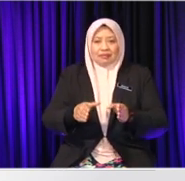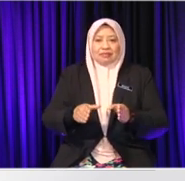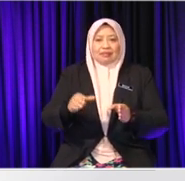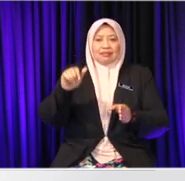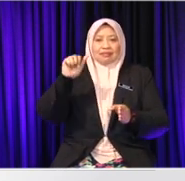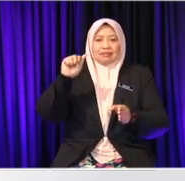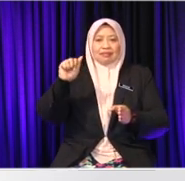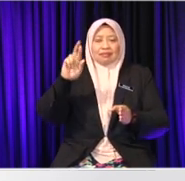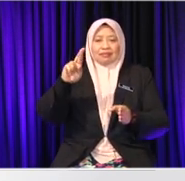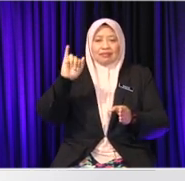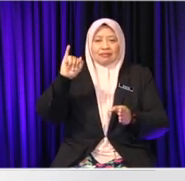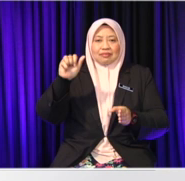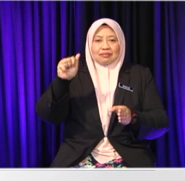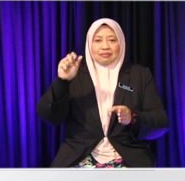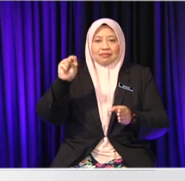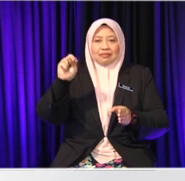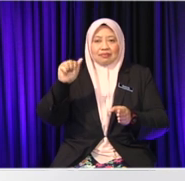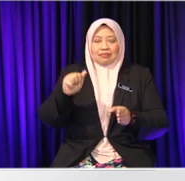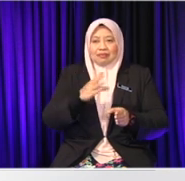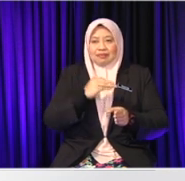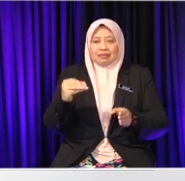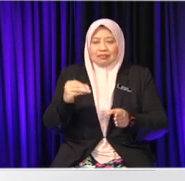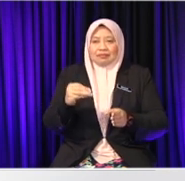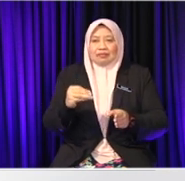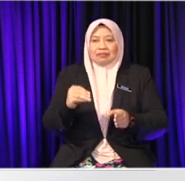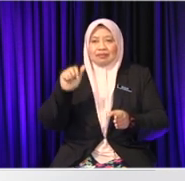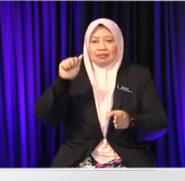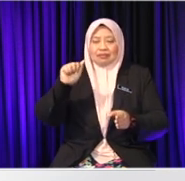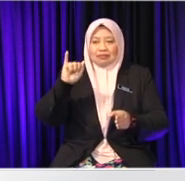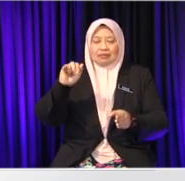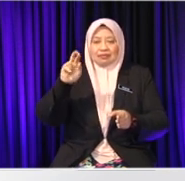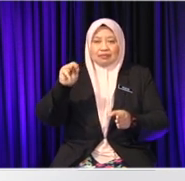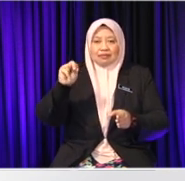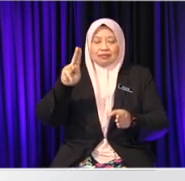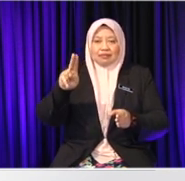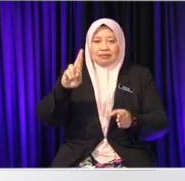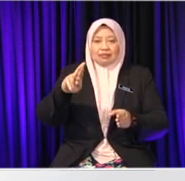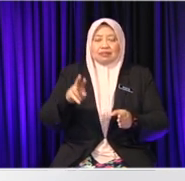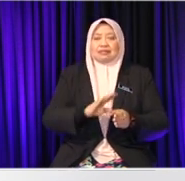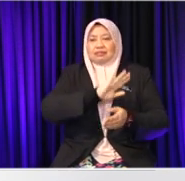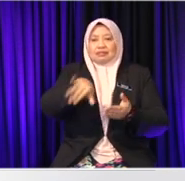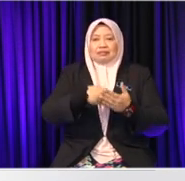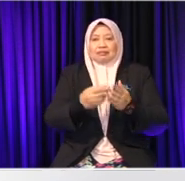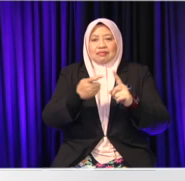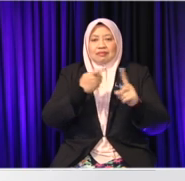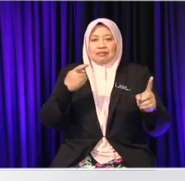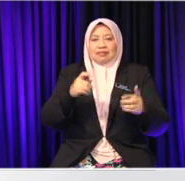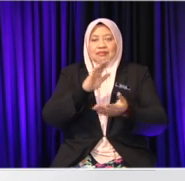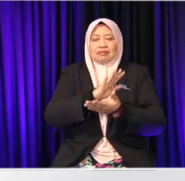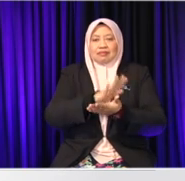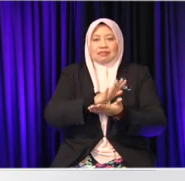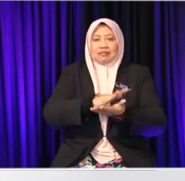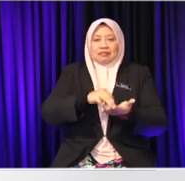alzendra dan juga seorang lagi adalah Ainur Aulia ke semua mereka SMK Puncak Alam 3 sekolah saya